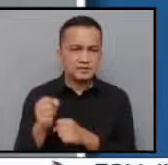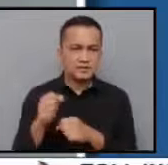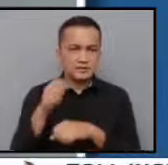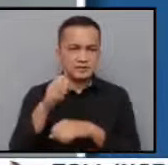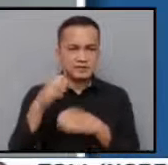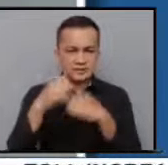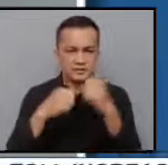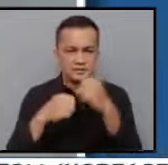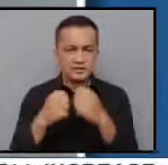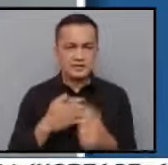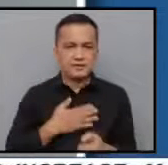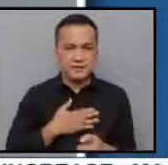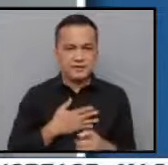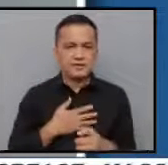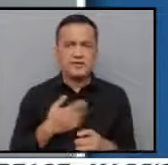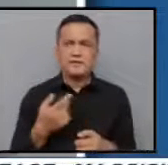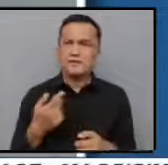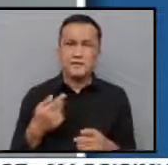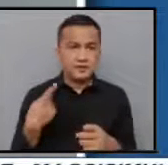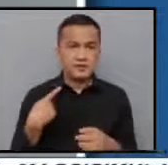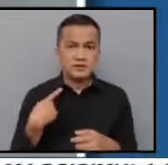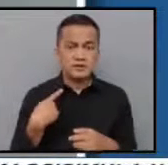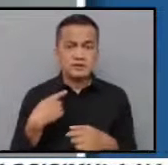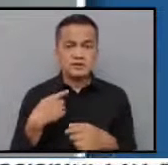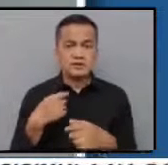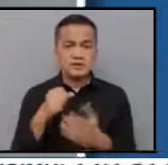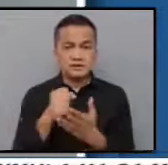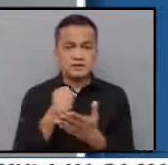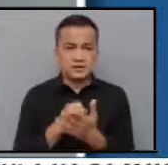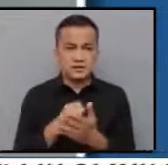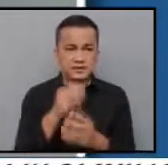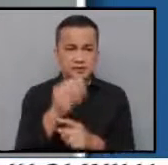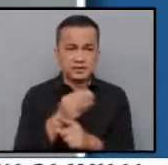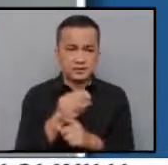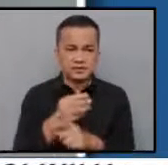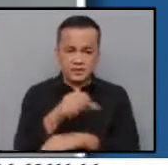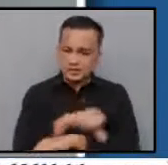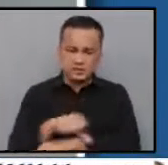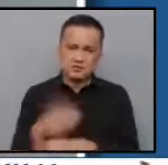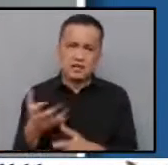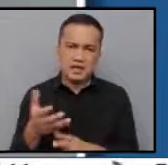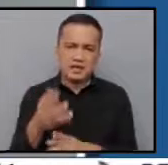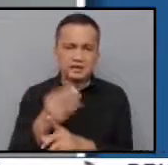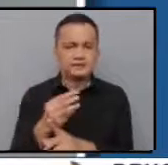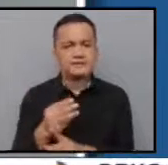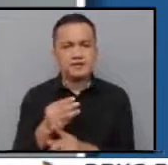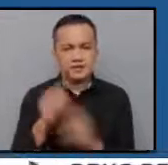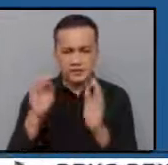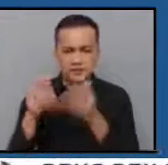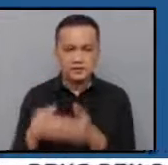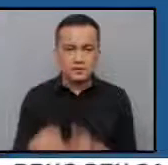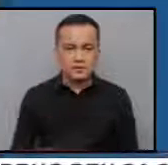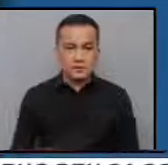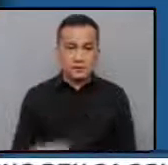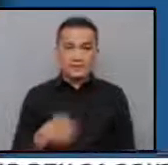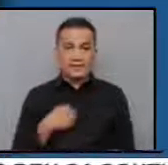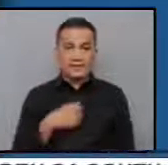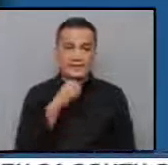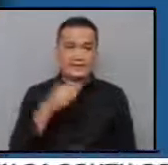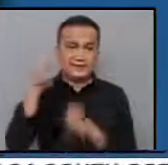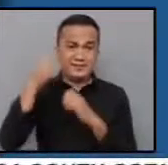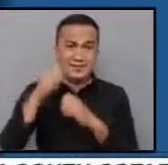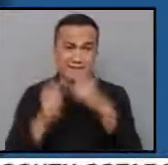subject kasi dun na math, unlike sa architecture, wala masyadong focus sa math. And so, I wasn't expecting to top. At nitong